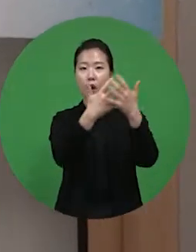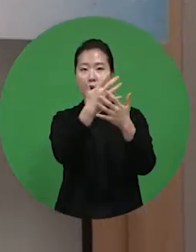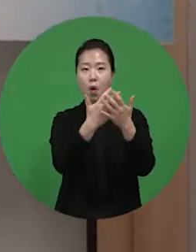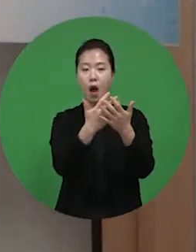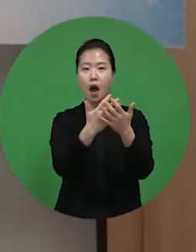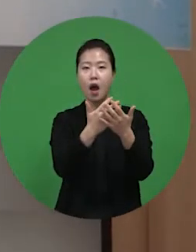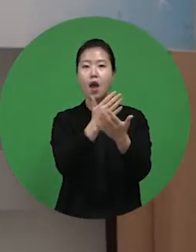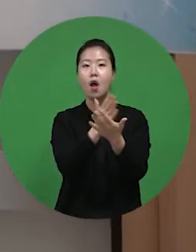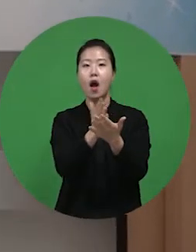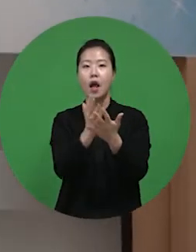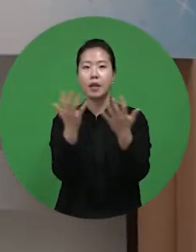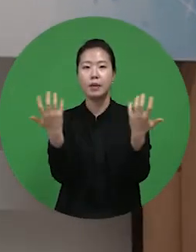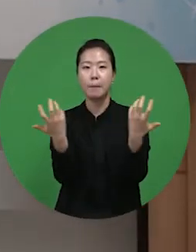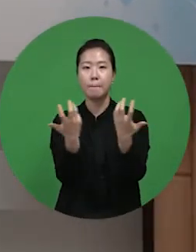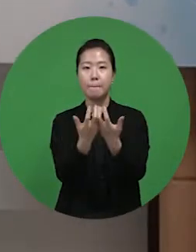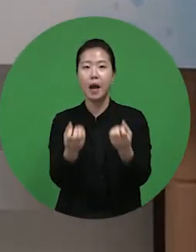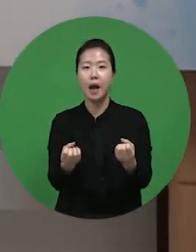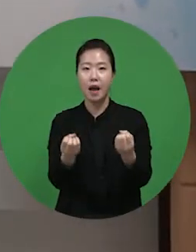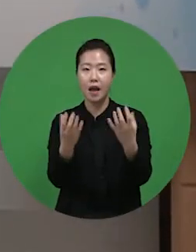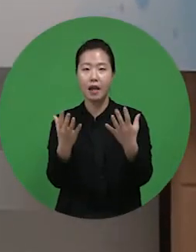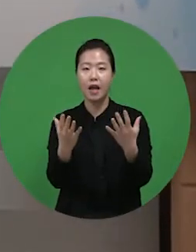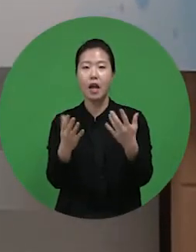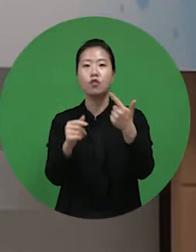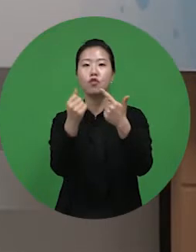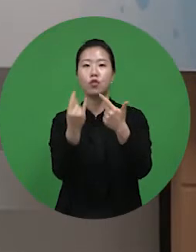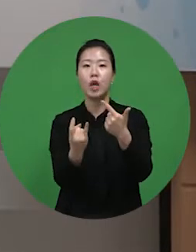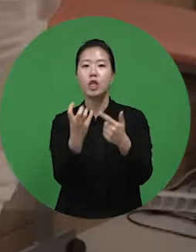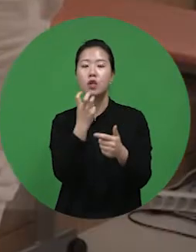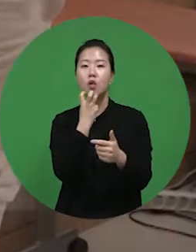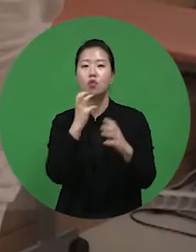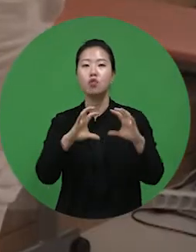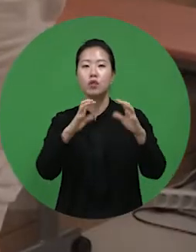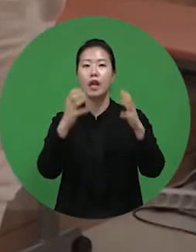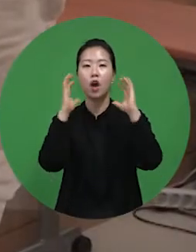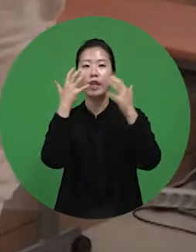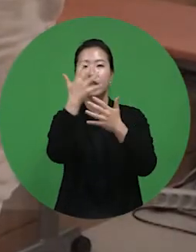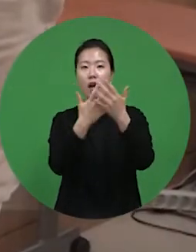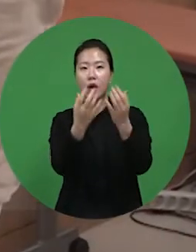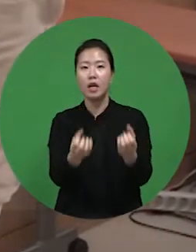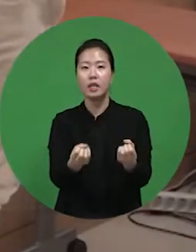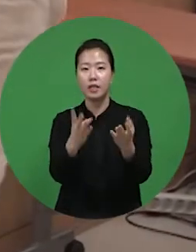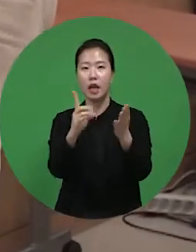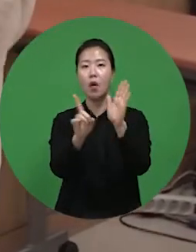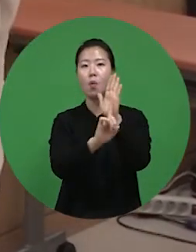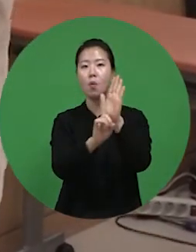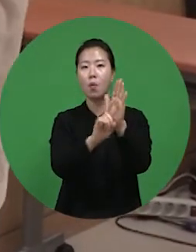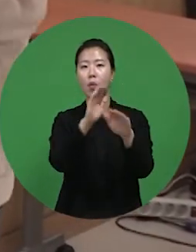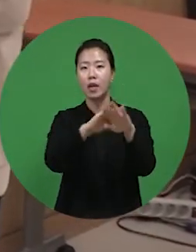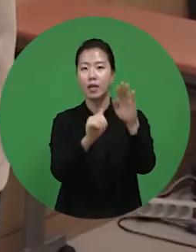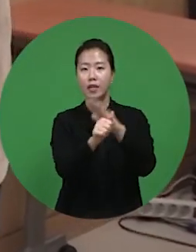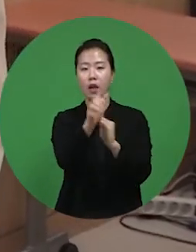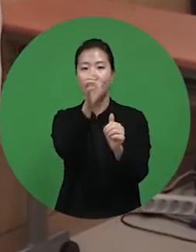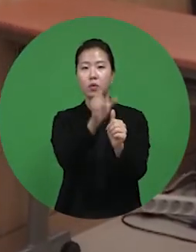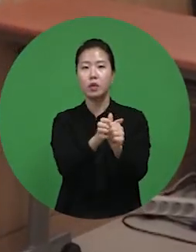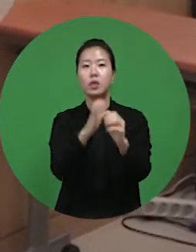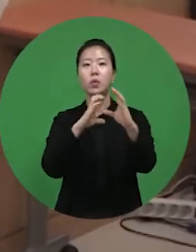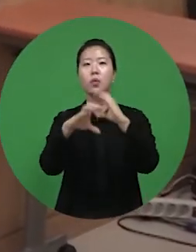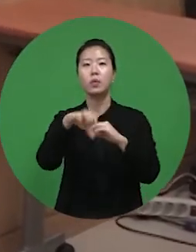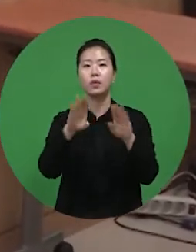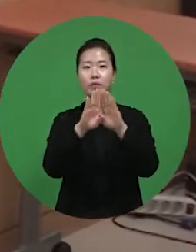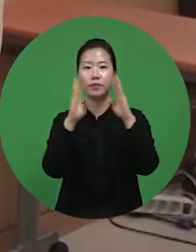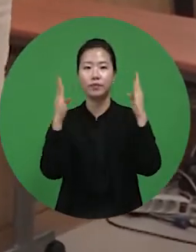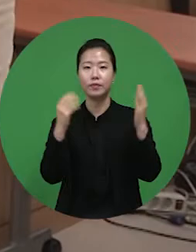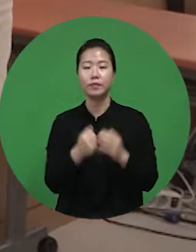세계 각국의 영화와 다양한 이벤트가 가득한 제6회 서울 구로 국제어린이영화제의 홍보대사 위촉식이